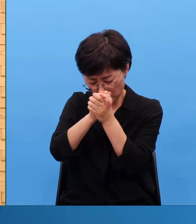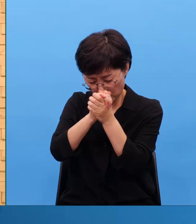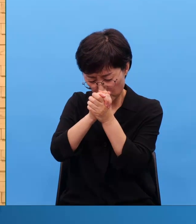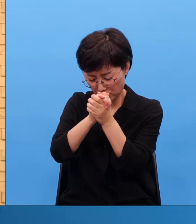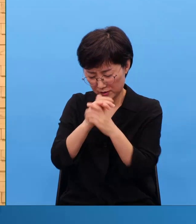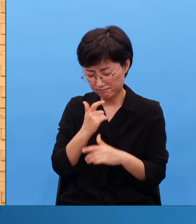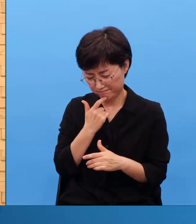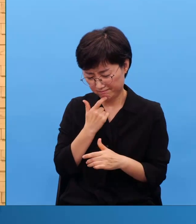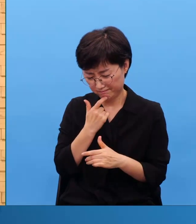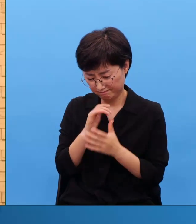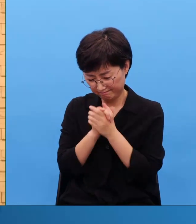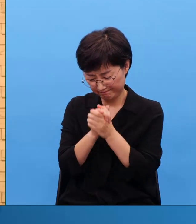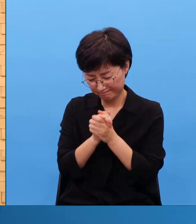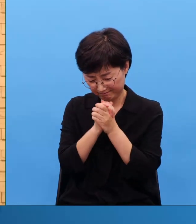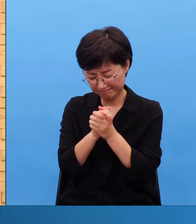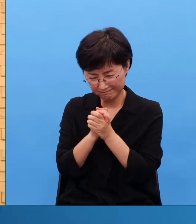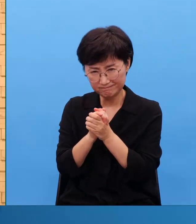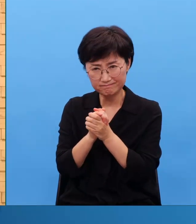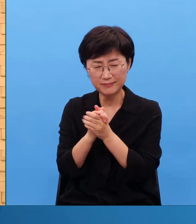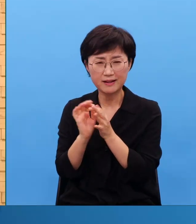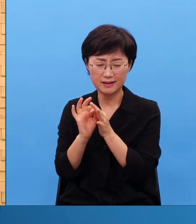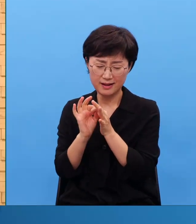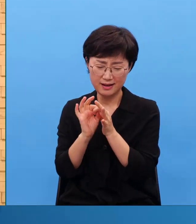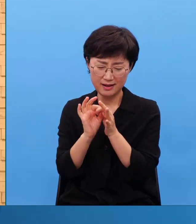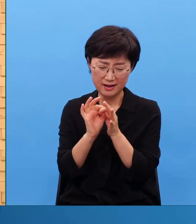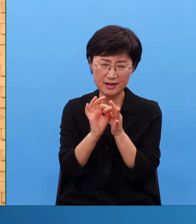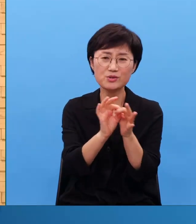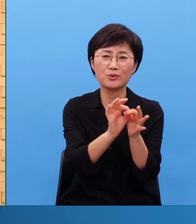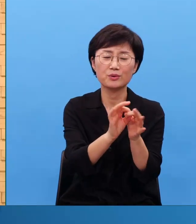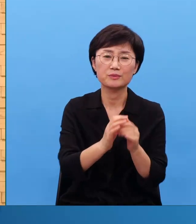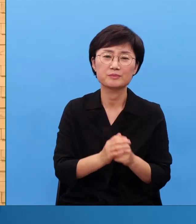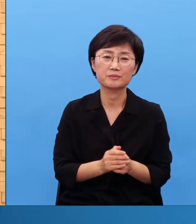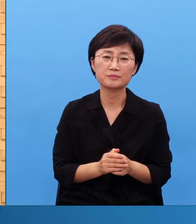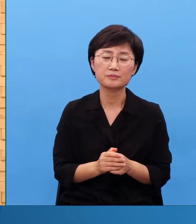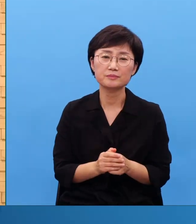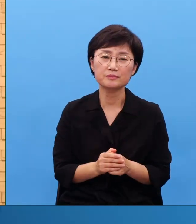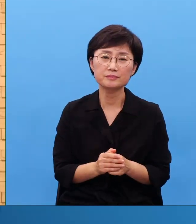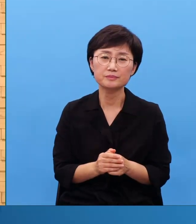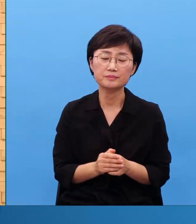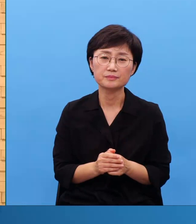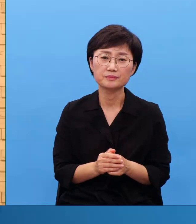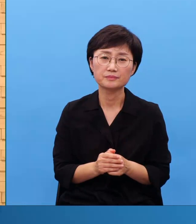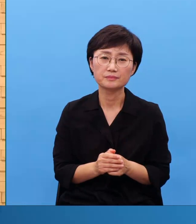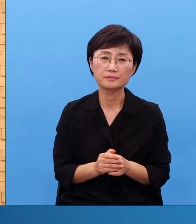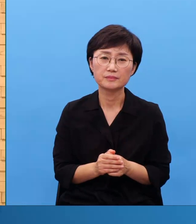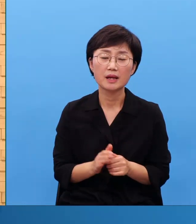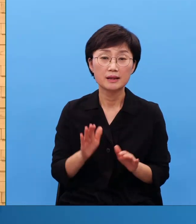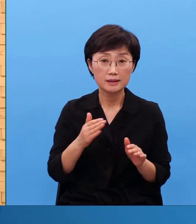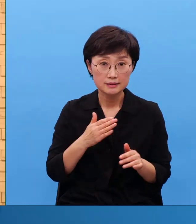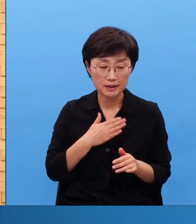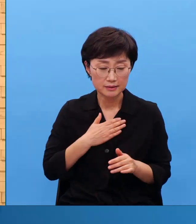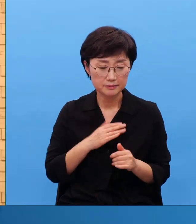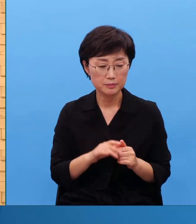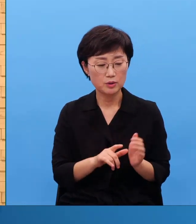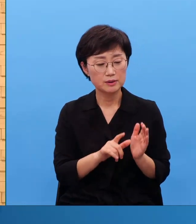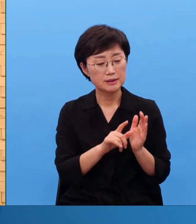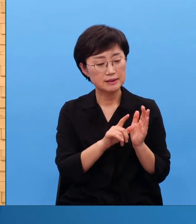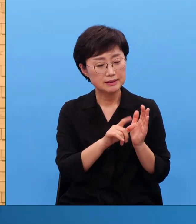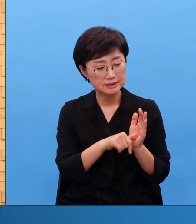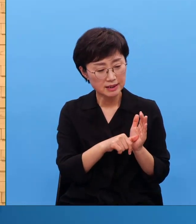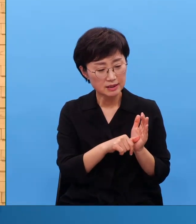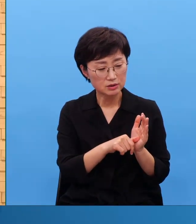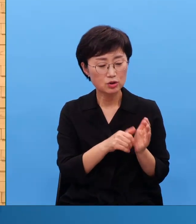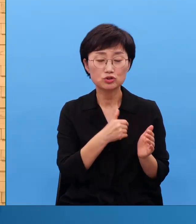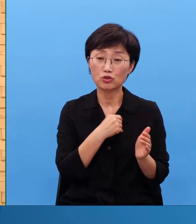the methods vary between people, but I constantly prayed this prayer. 그래서 저는 이제 그 시간도 누리고 건강도 유지하고 하기